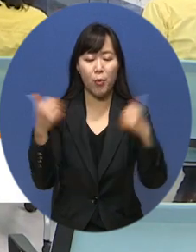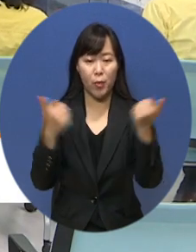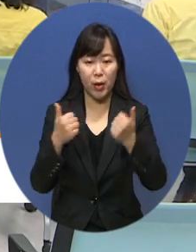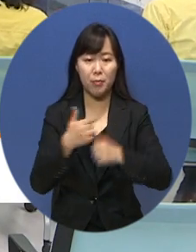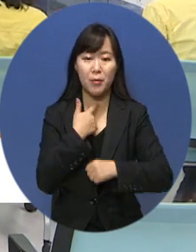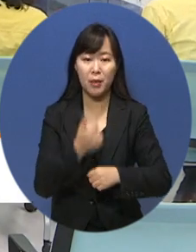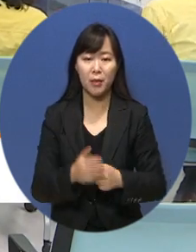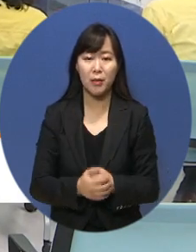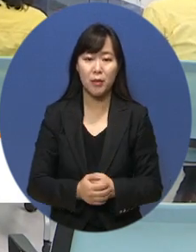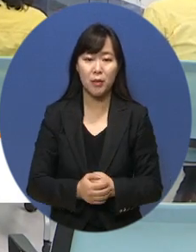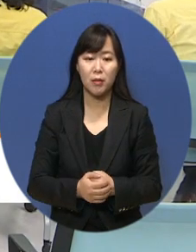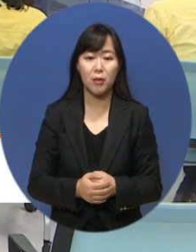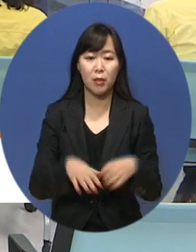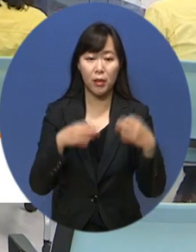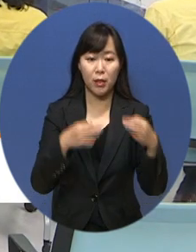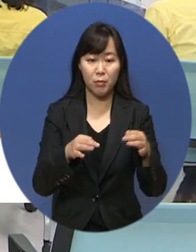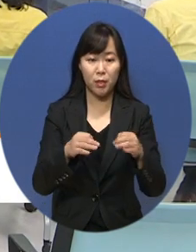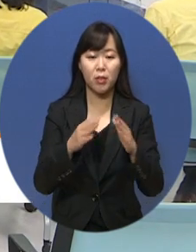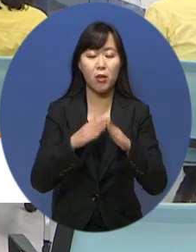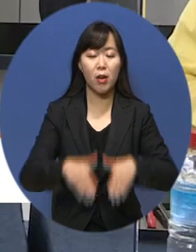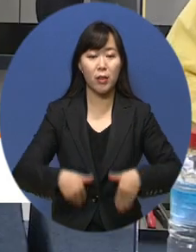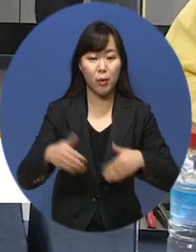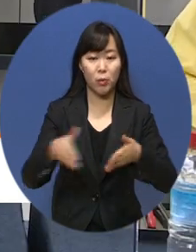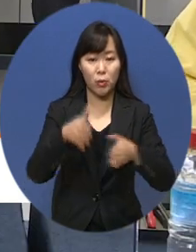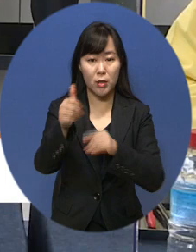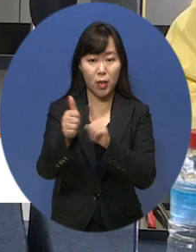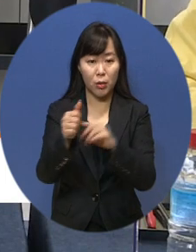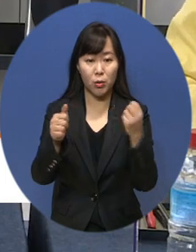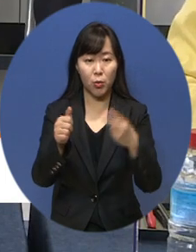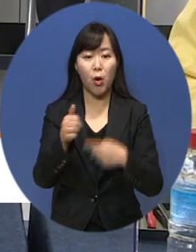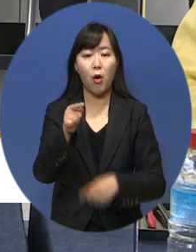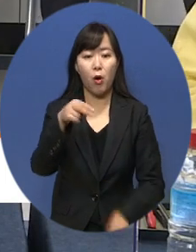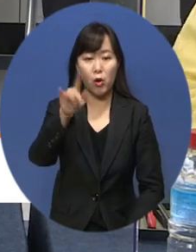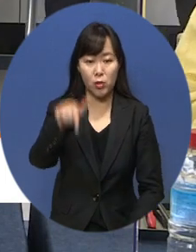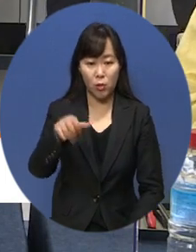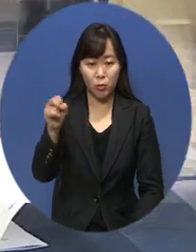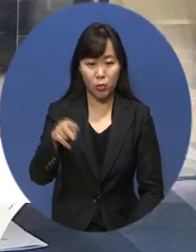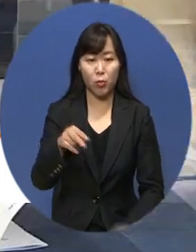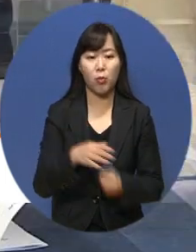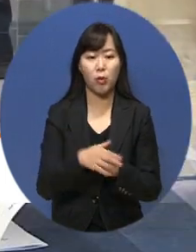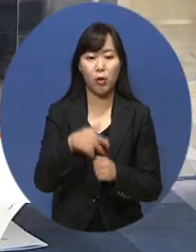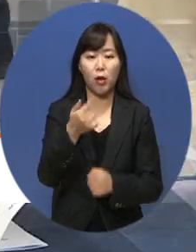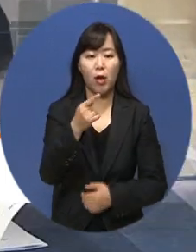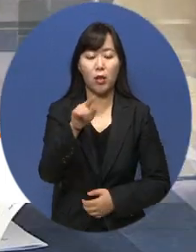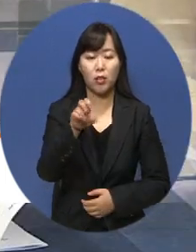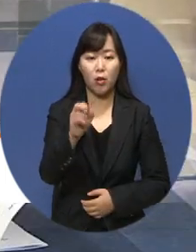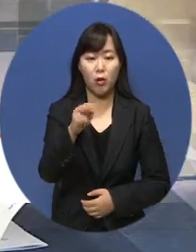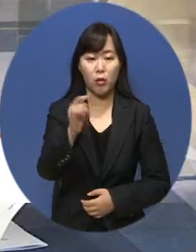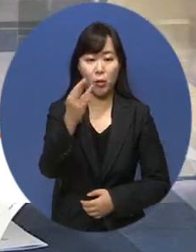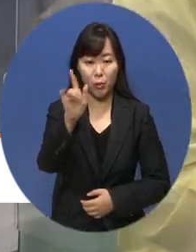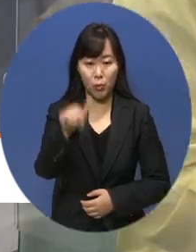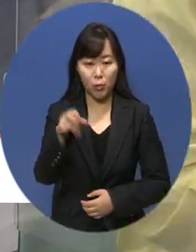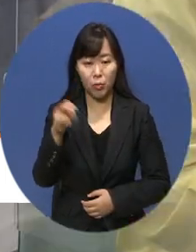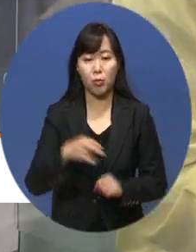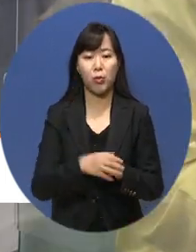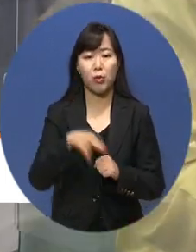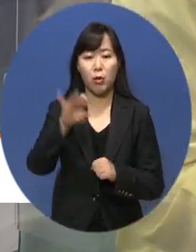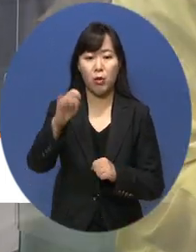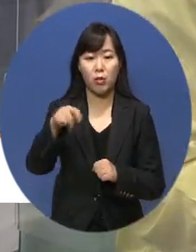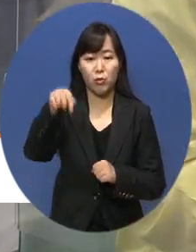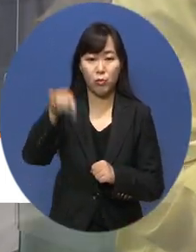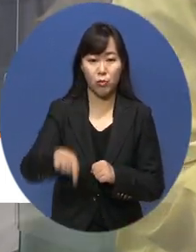가졌습니다. 김영록 전라남도지사를 비롯해 허석 순천시장과 정현복 광양시장, 서운수